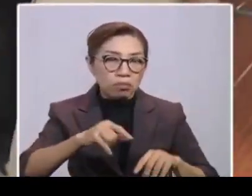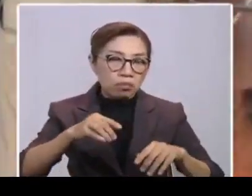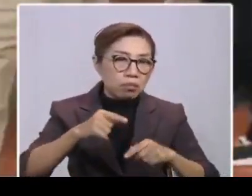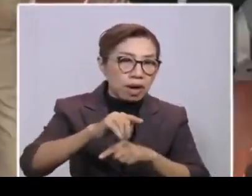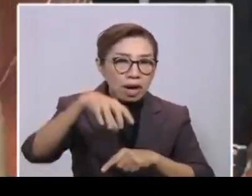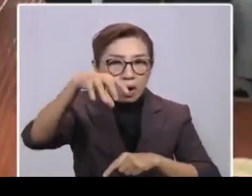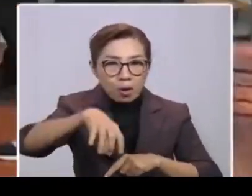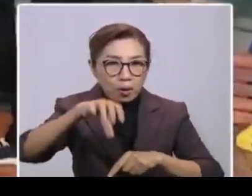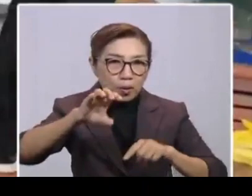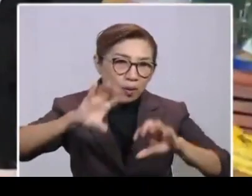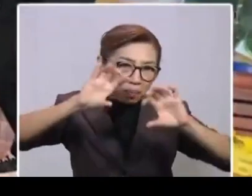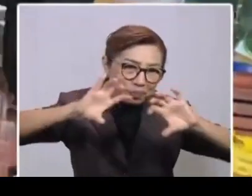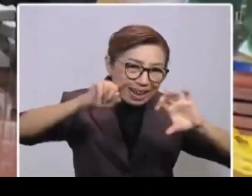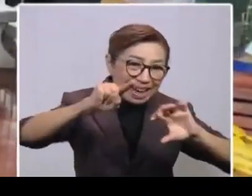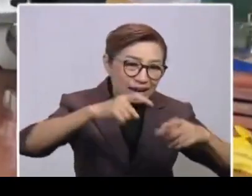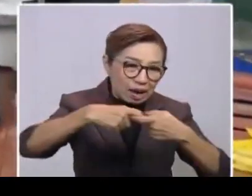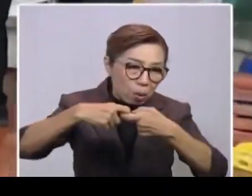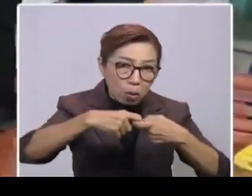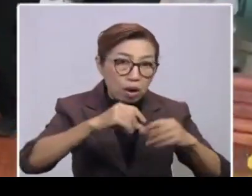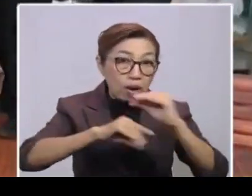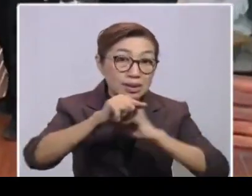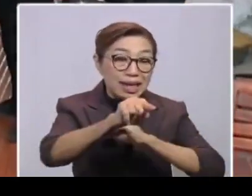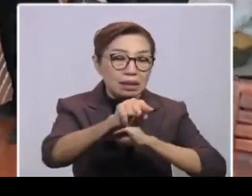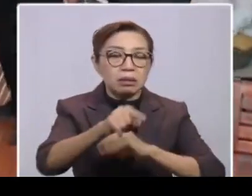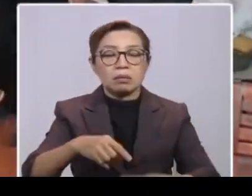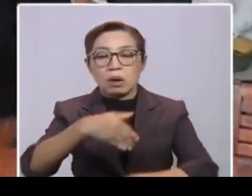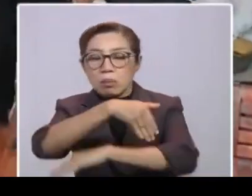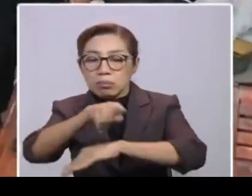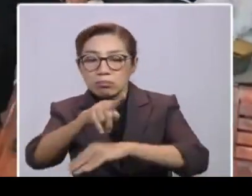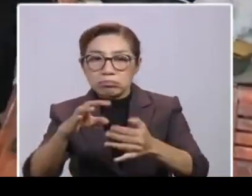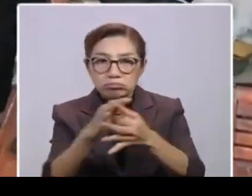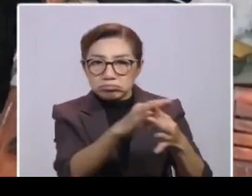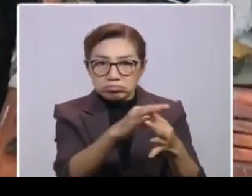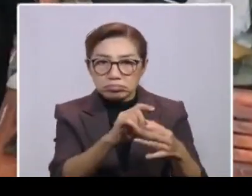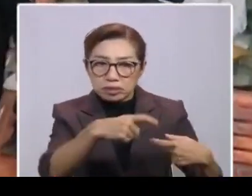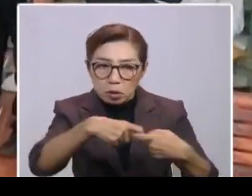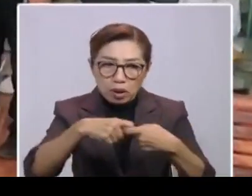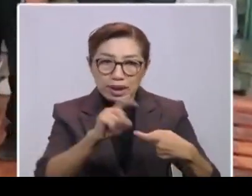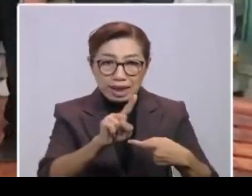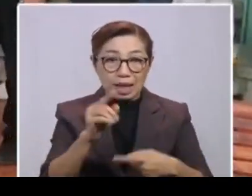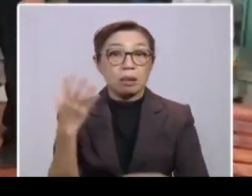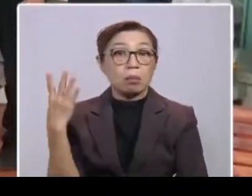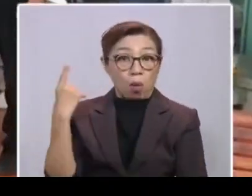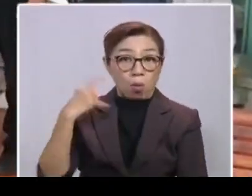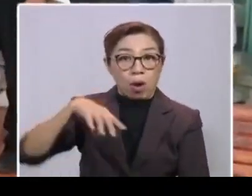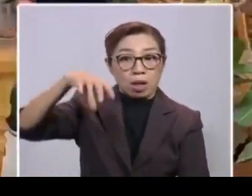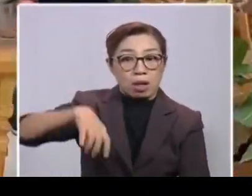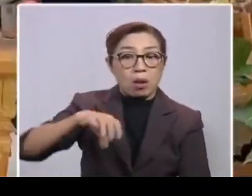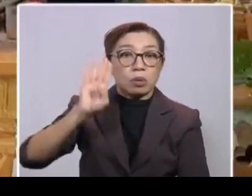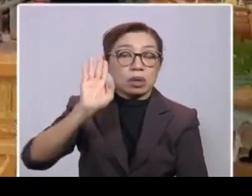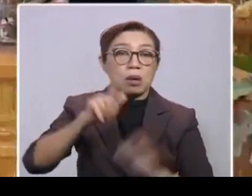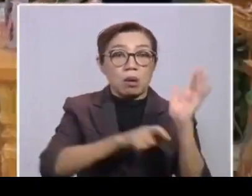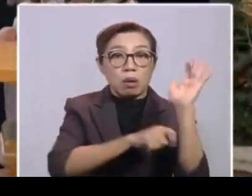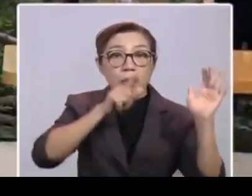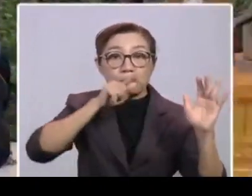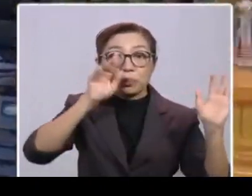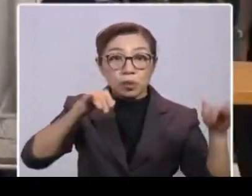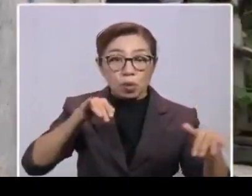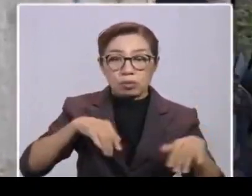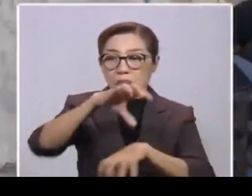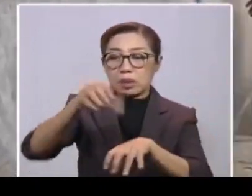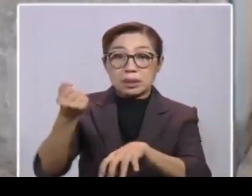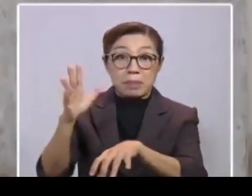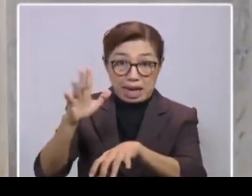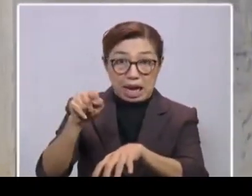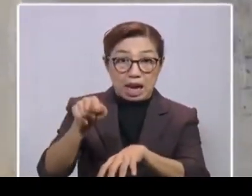ปฏิบัติการนี้สืบเนื่องมาจากเมื่อวานมีการขยายขยายผลนะครับตรวจค้นบริษัทของกำนันนกและผู้เกี่ยวข้องรวม 15จุดซึ่ง